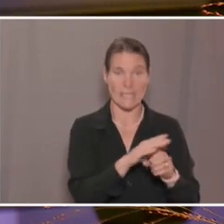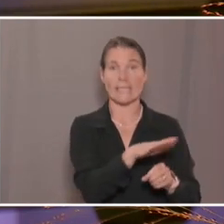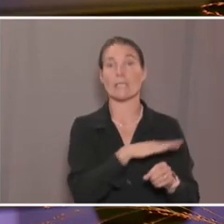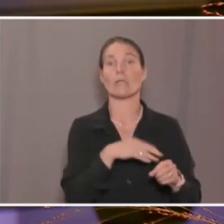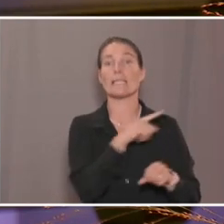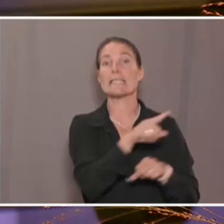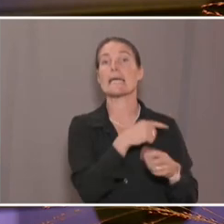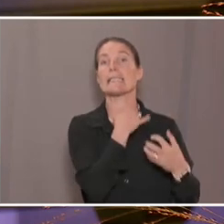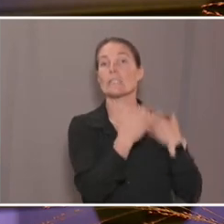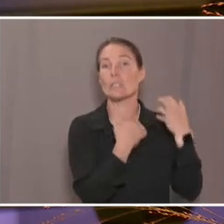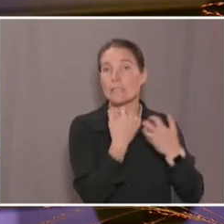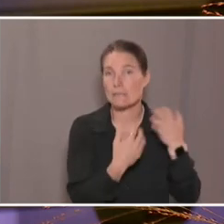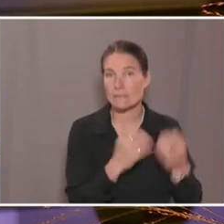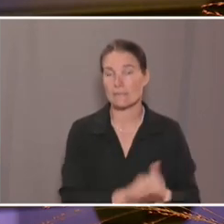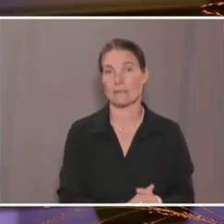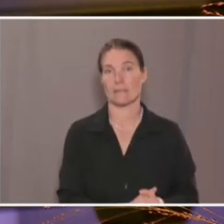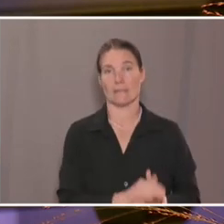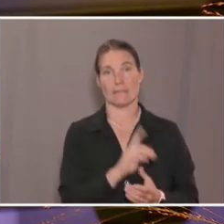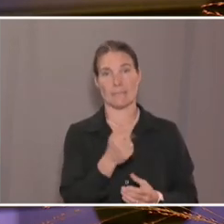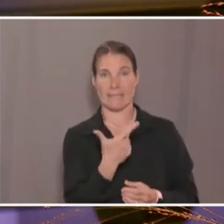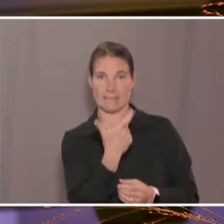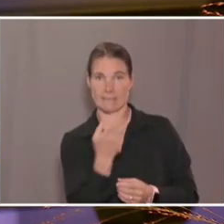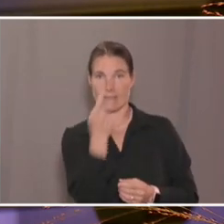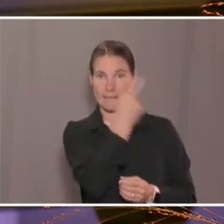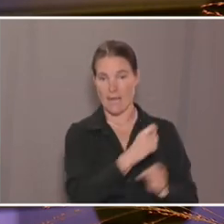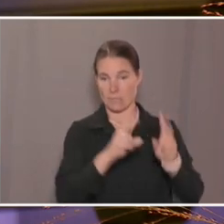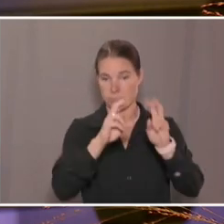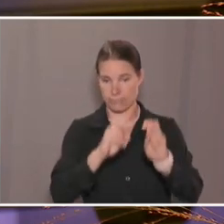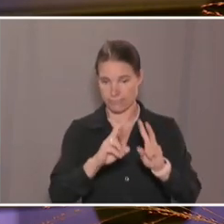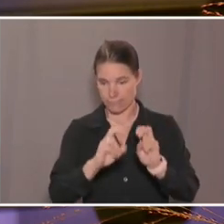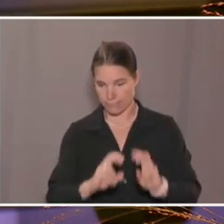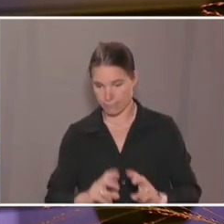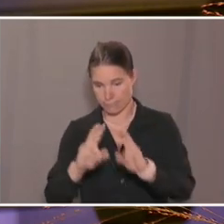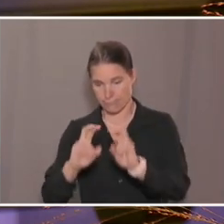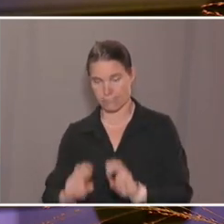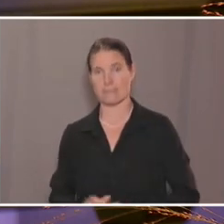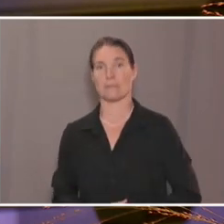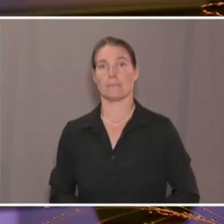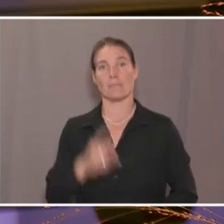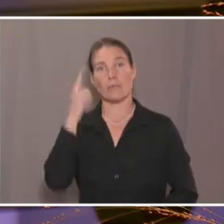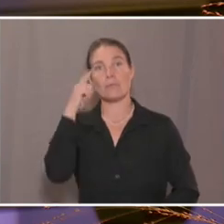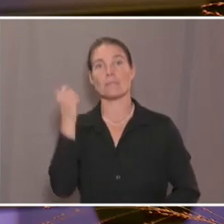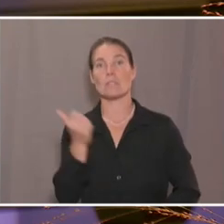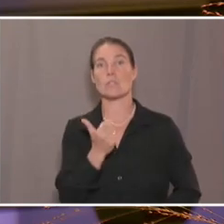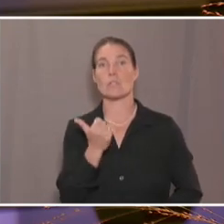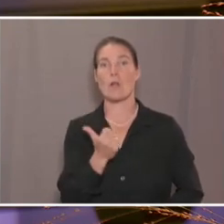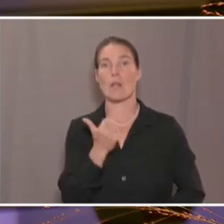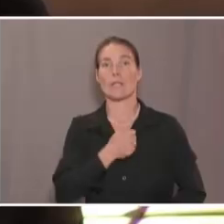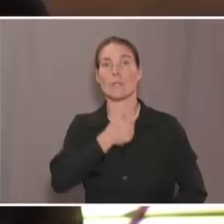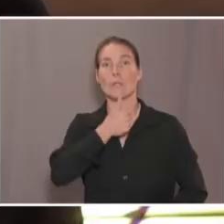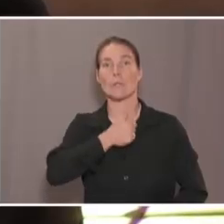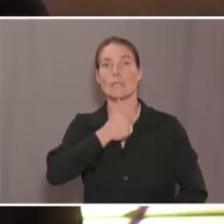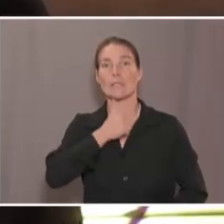und Public History. Sie haben die ersten 20 Jahre erforscht. Und ich finde es auch ganz toll, dass auch die Jungen von